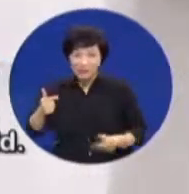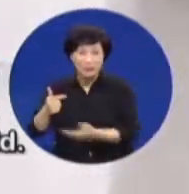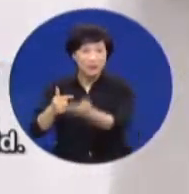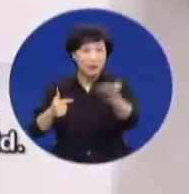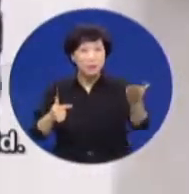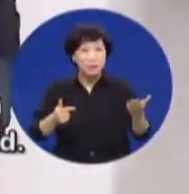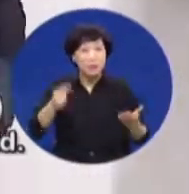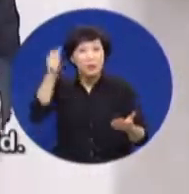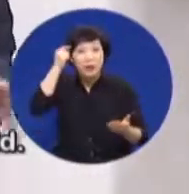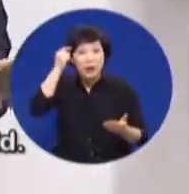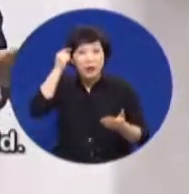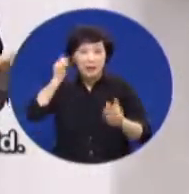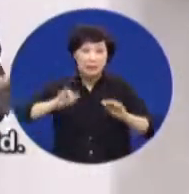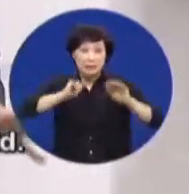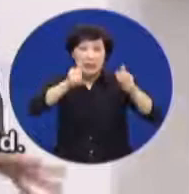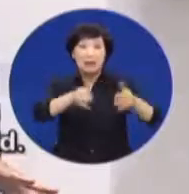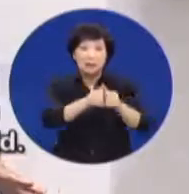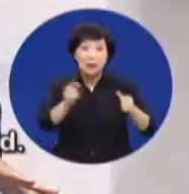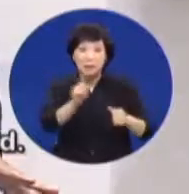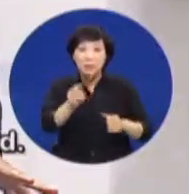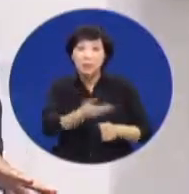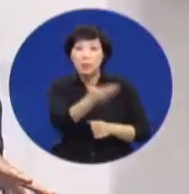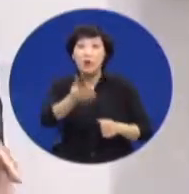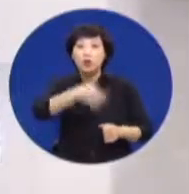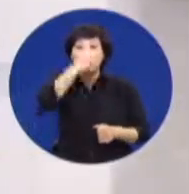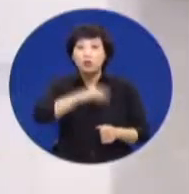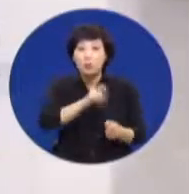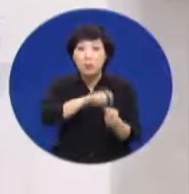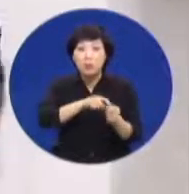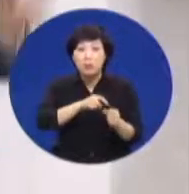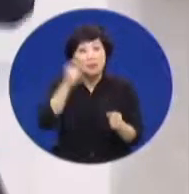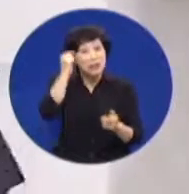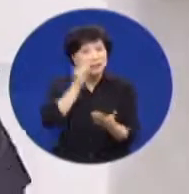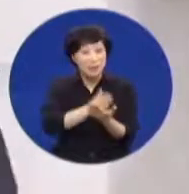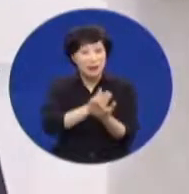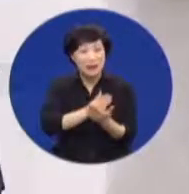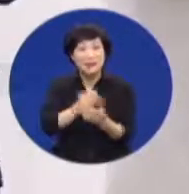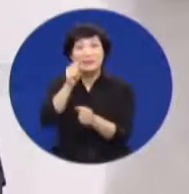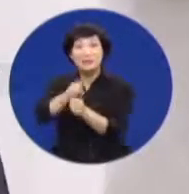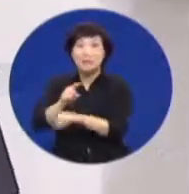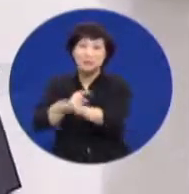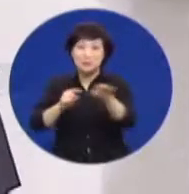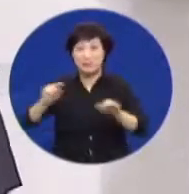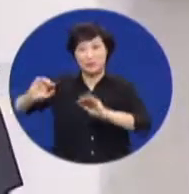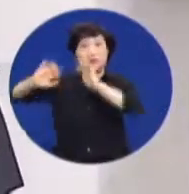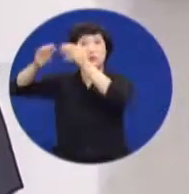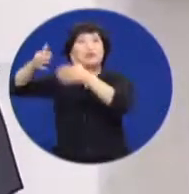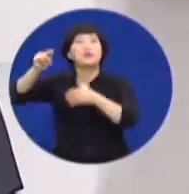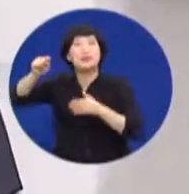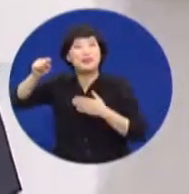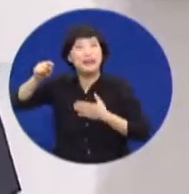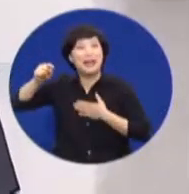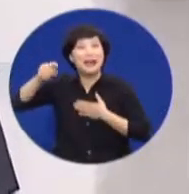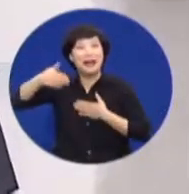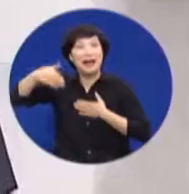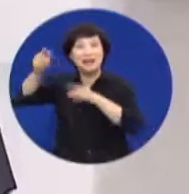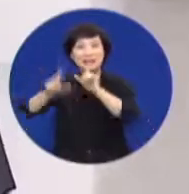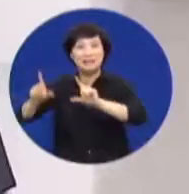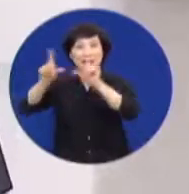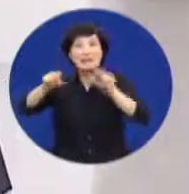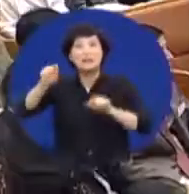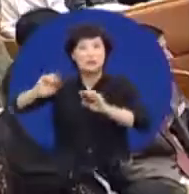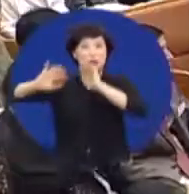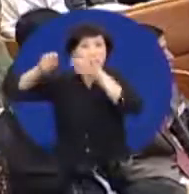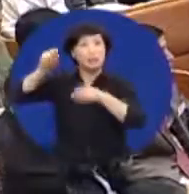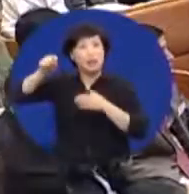우리는 세상에서 뭘 남기려고 하지 마. 이미 우리는 천국이 남아 가서 살 천국이 남아